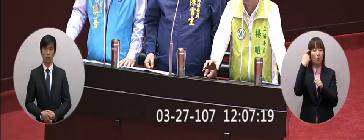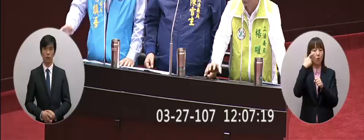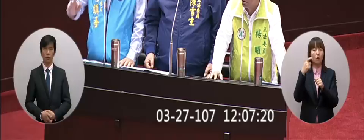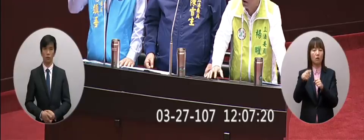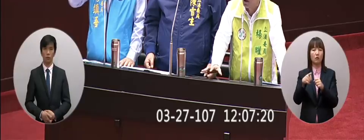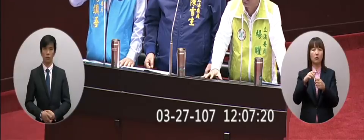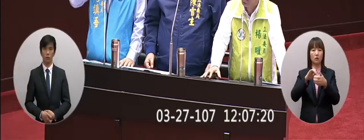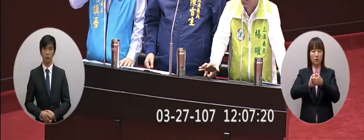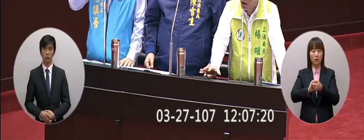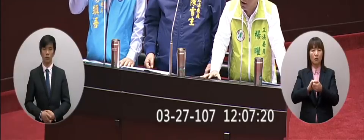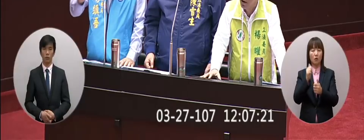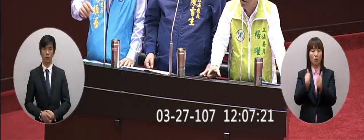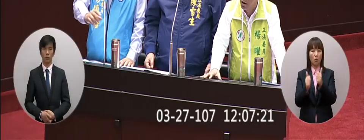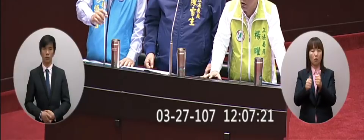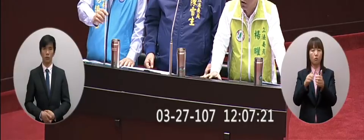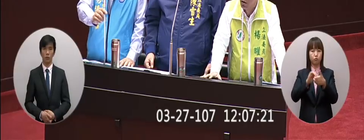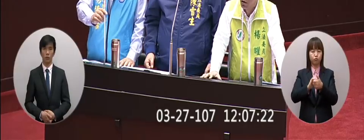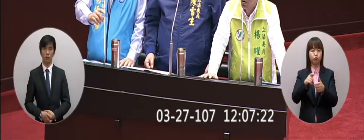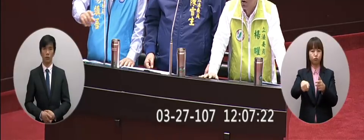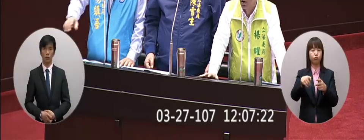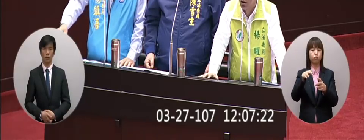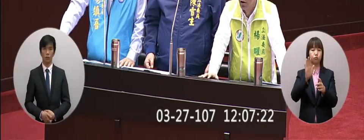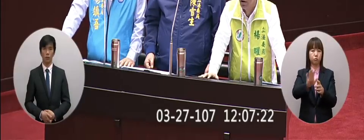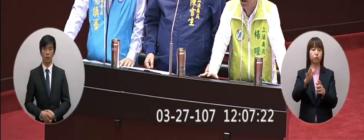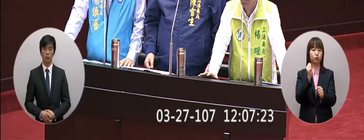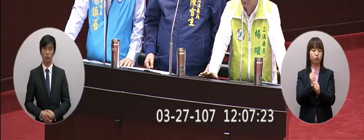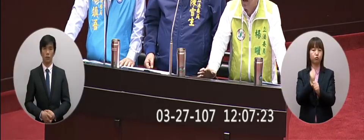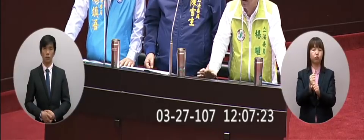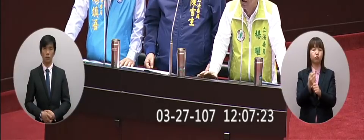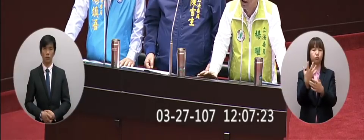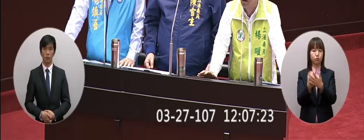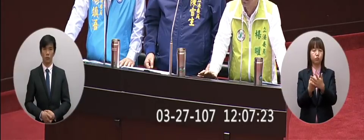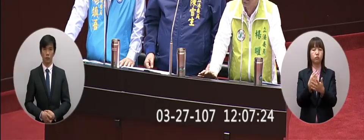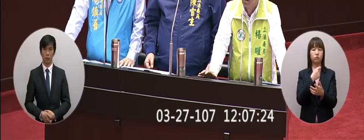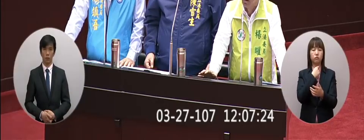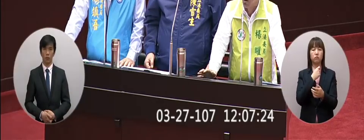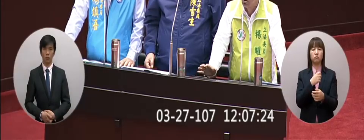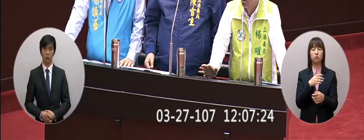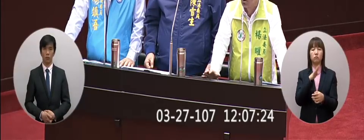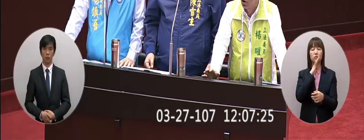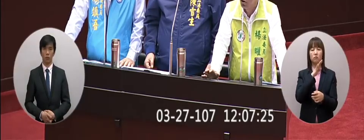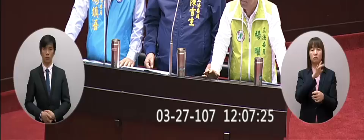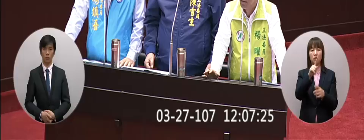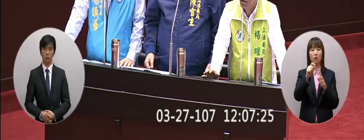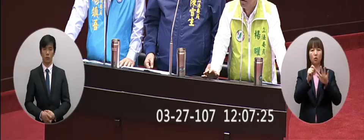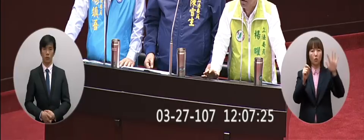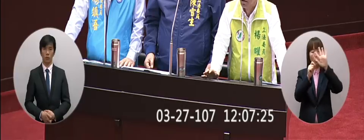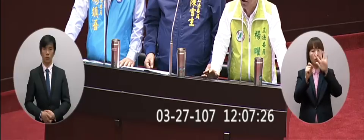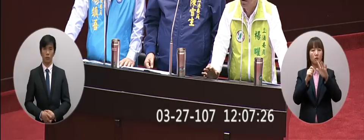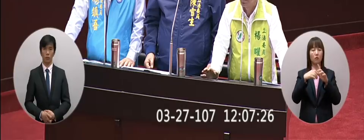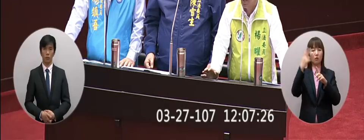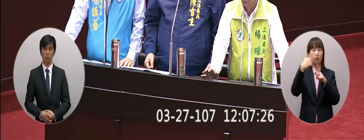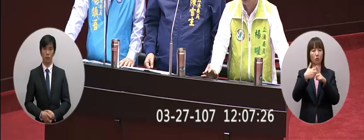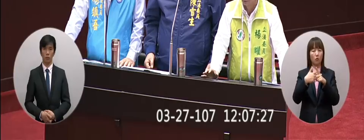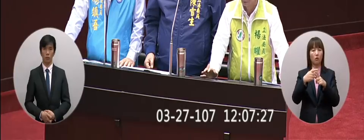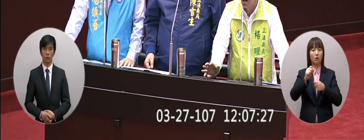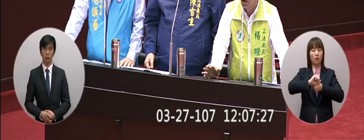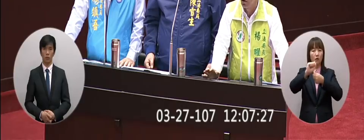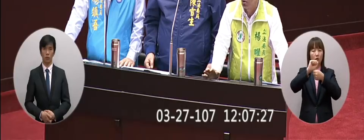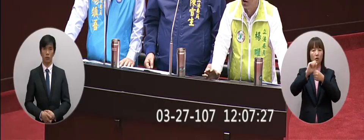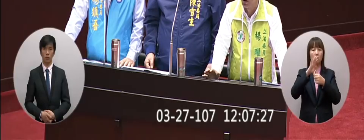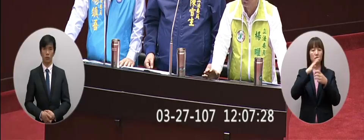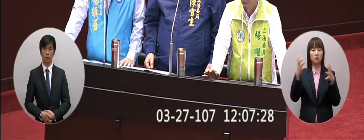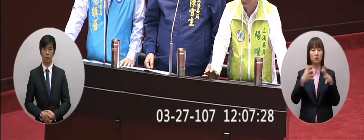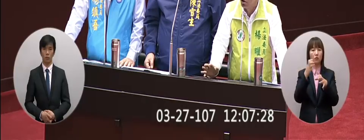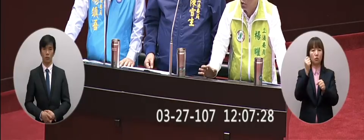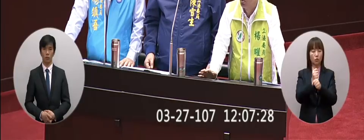试，你就是必须要在地任用。或者是跟在地的高中职增加建教